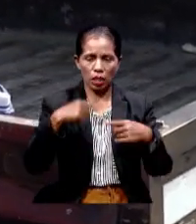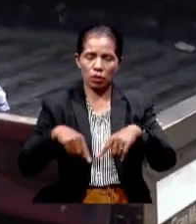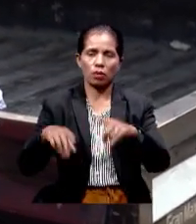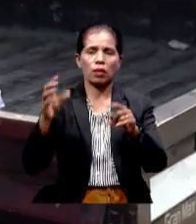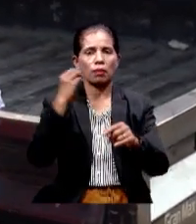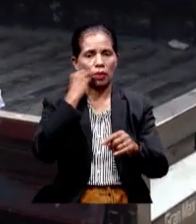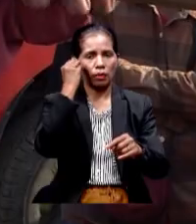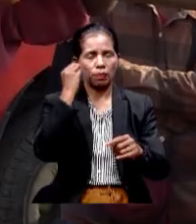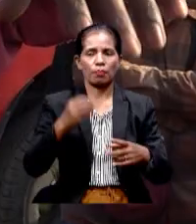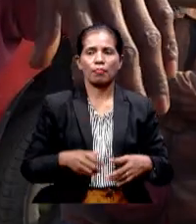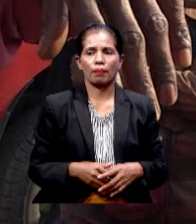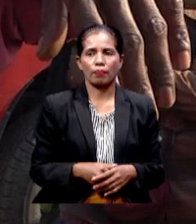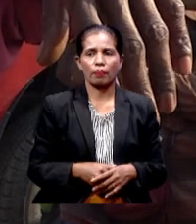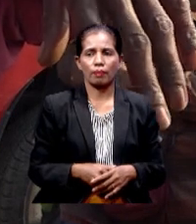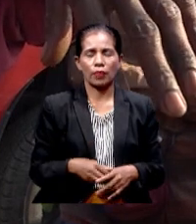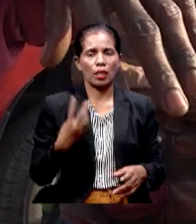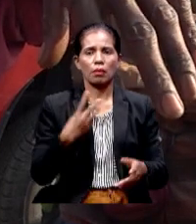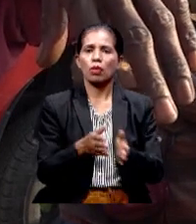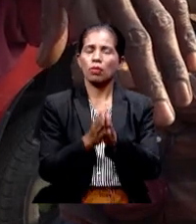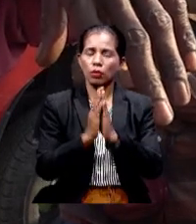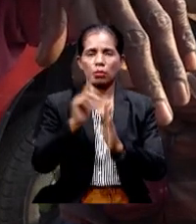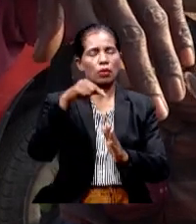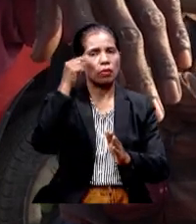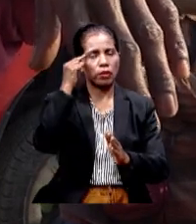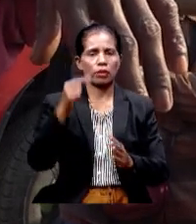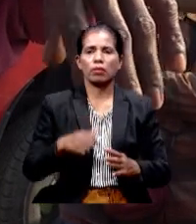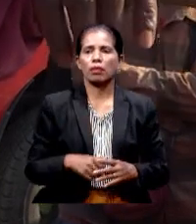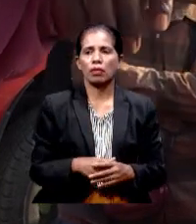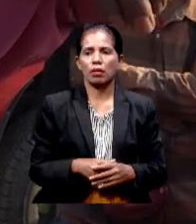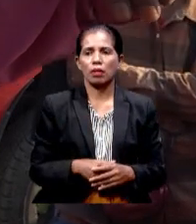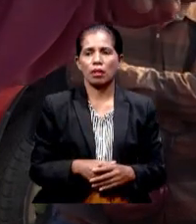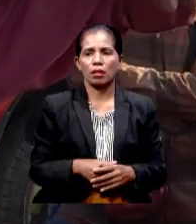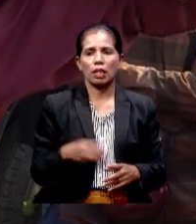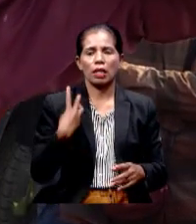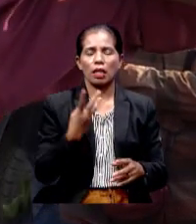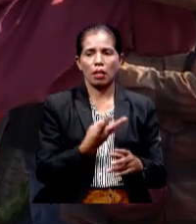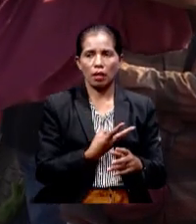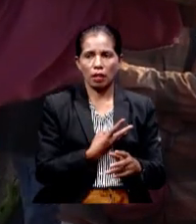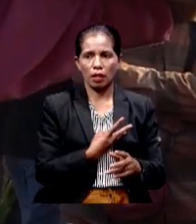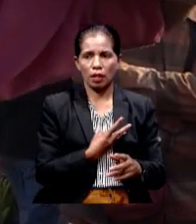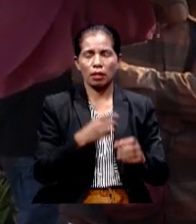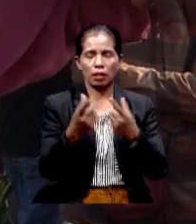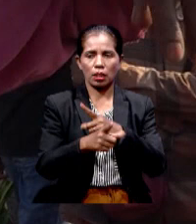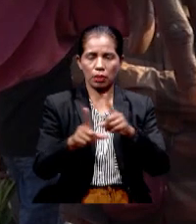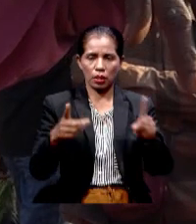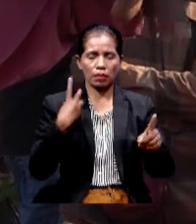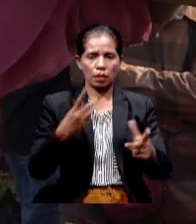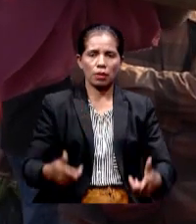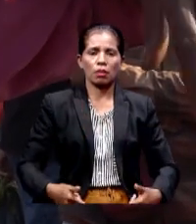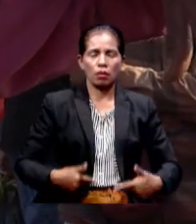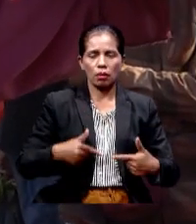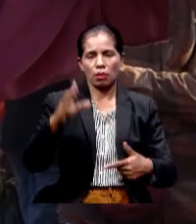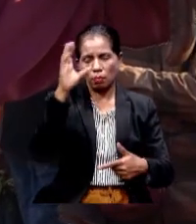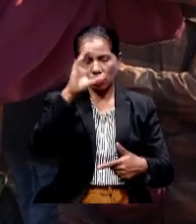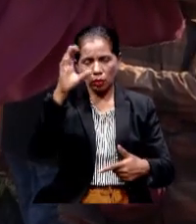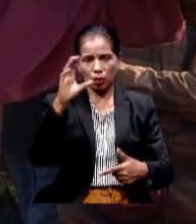ba uma. Ai be ami fusu ba guber na sene. Ai nar kami serne nar kata ne berade para ami buka moris. Es